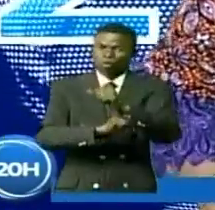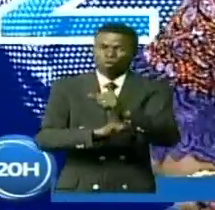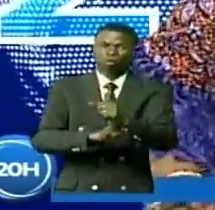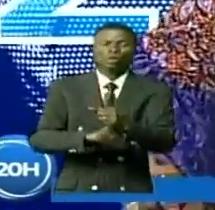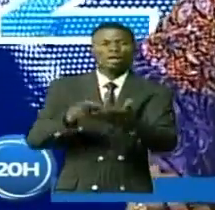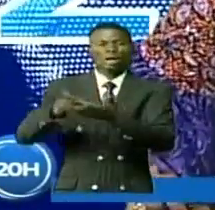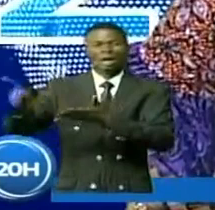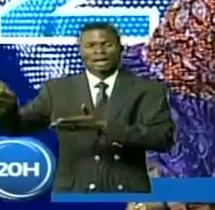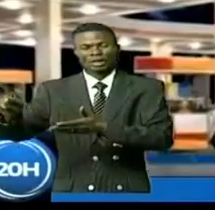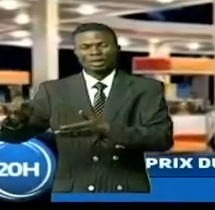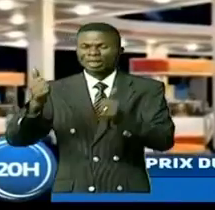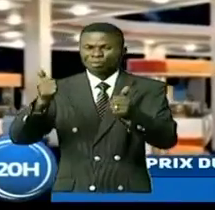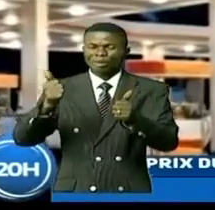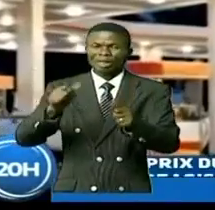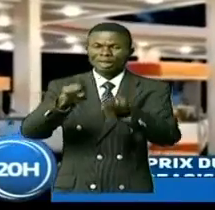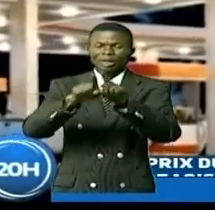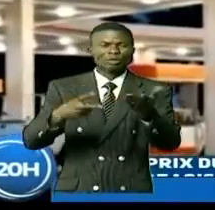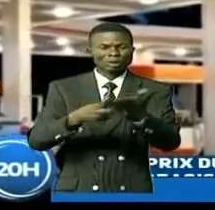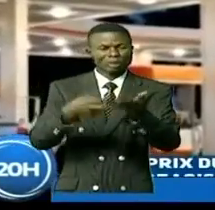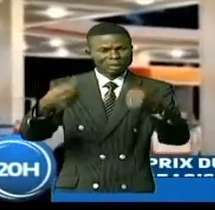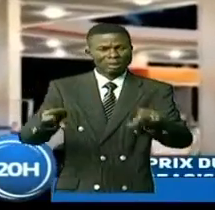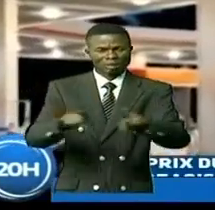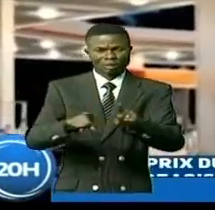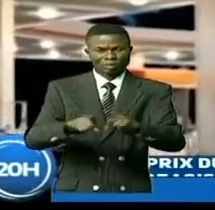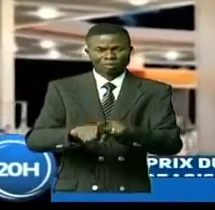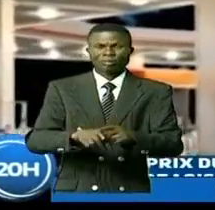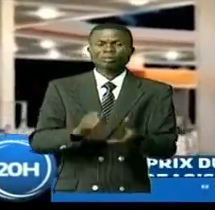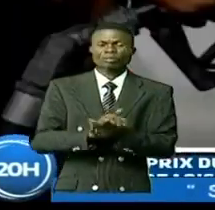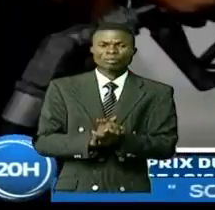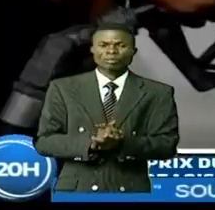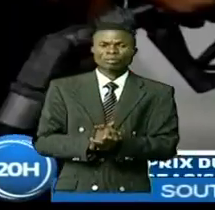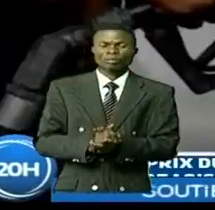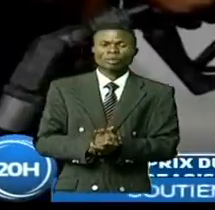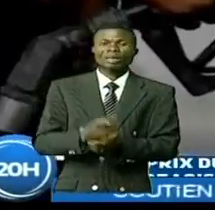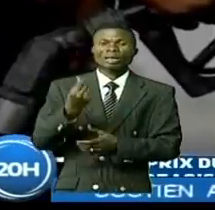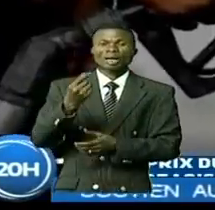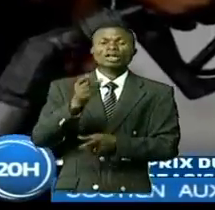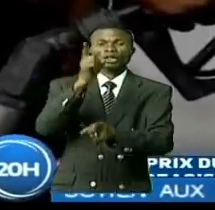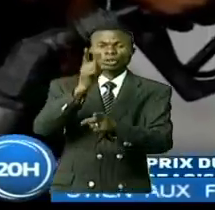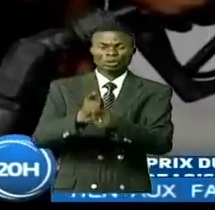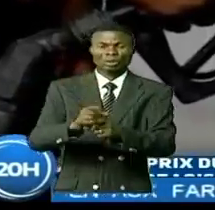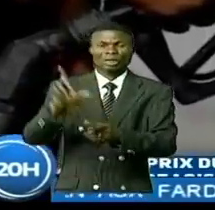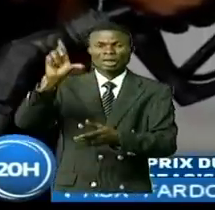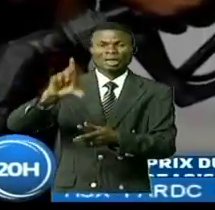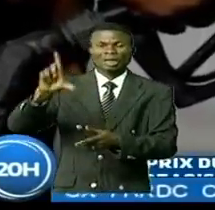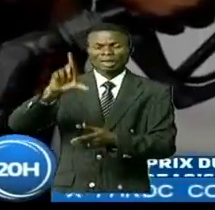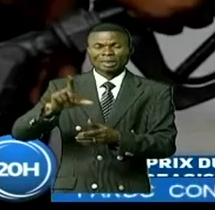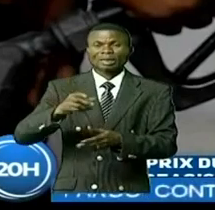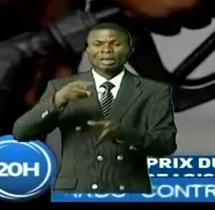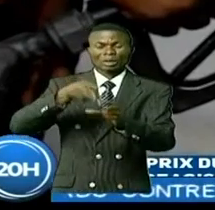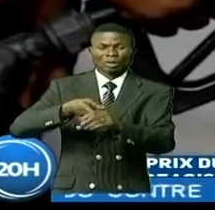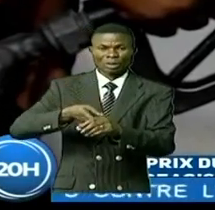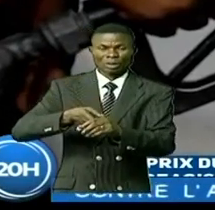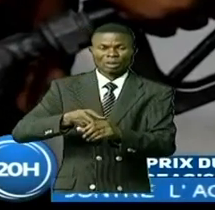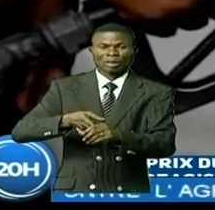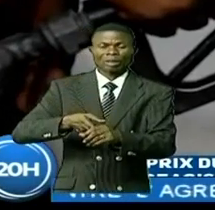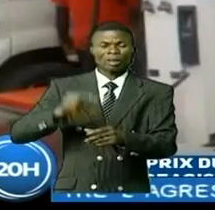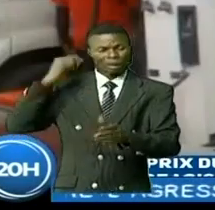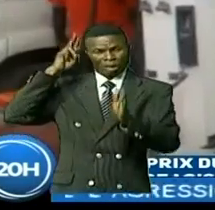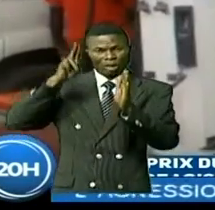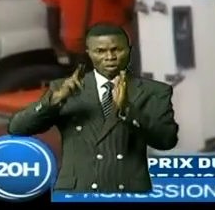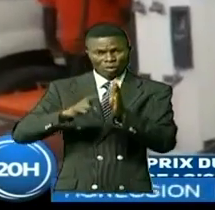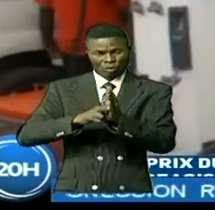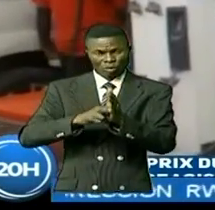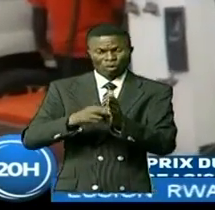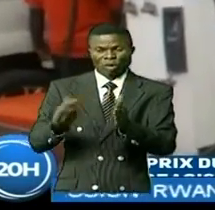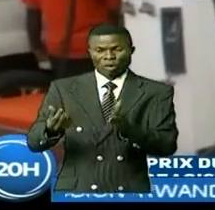population Diène Balaka. 4 660 francs congolais, c'est les prix réels du litre d'essence à la pompe. Le gouvernement met la main à